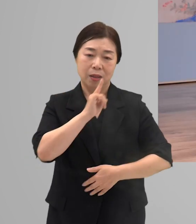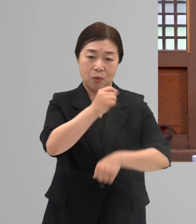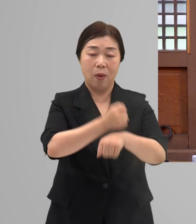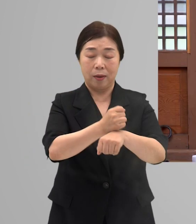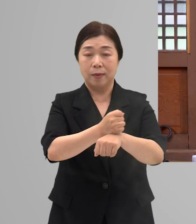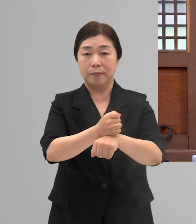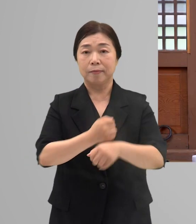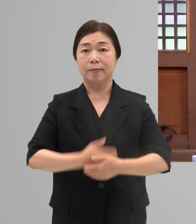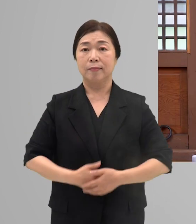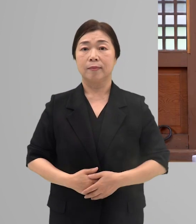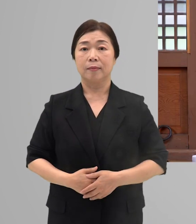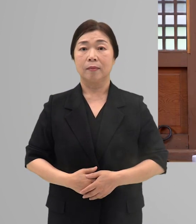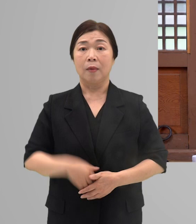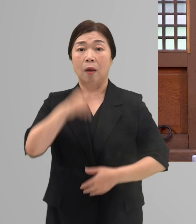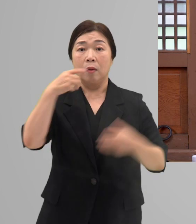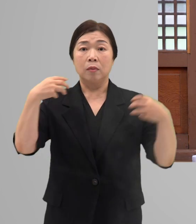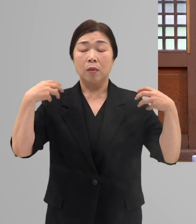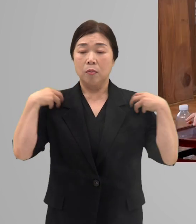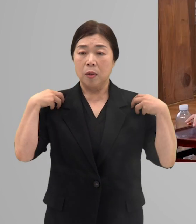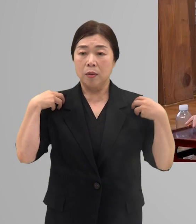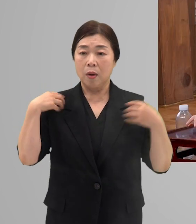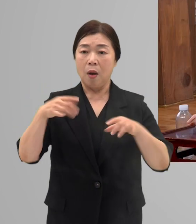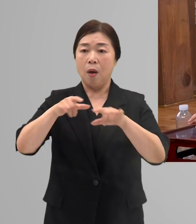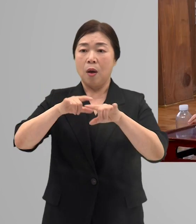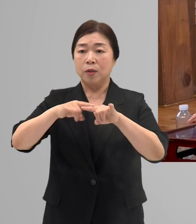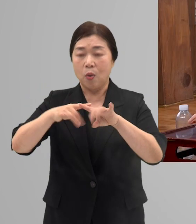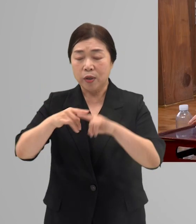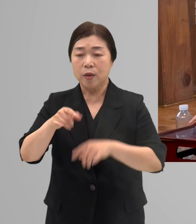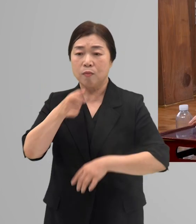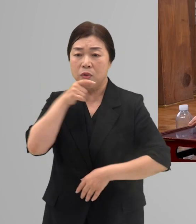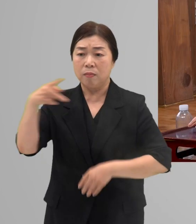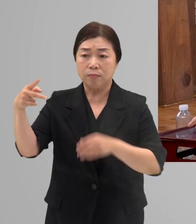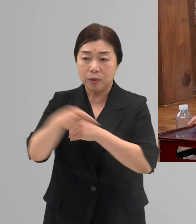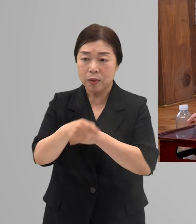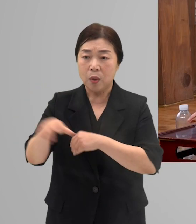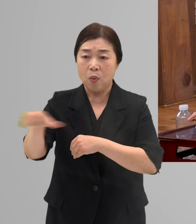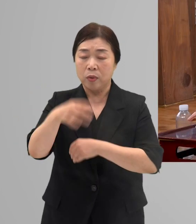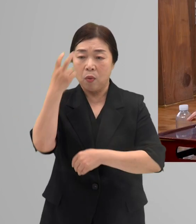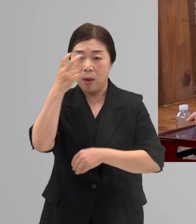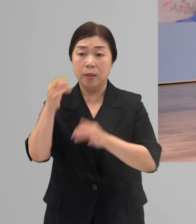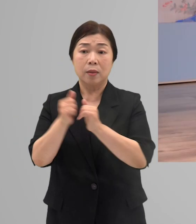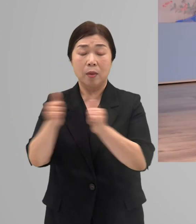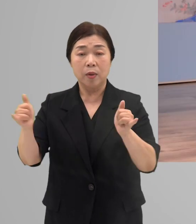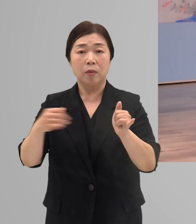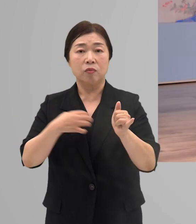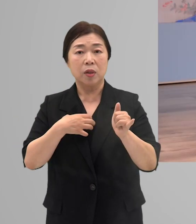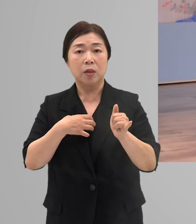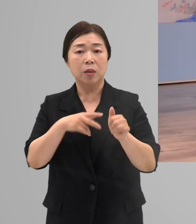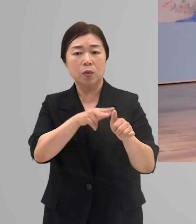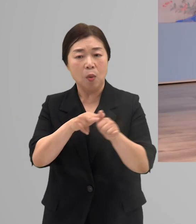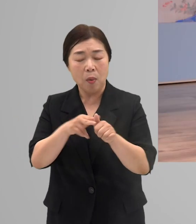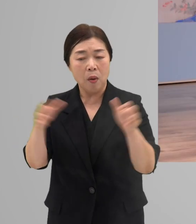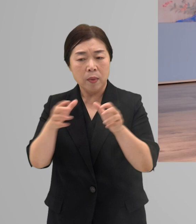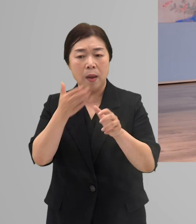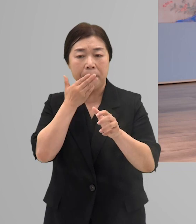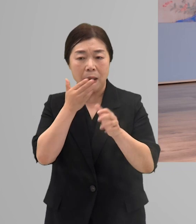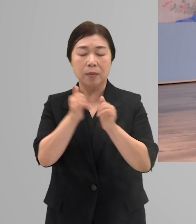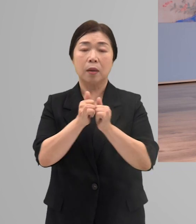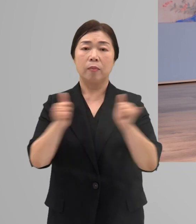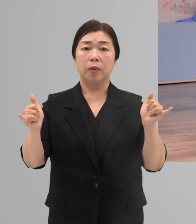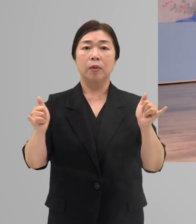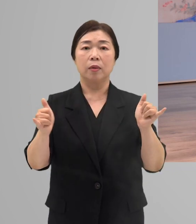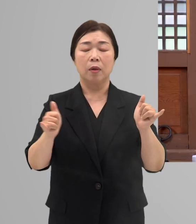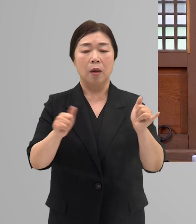됩니다. 이 정부는 단전, 단수 등 18개 기관, 39종의 위기 정보를 입수해서 위기 가능성이 높은